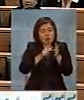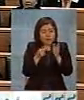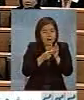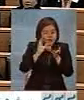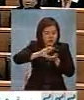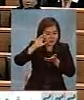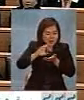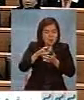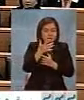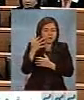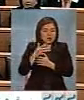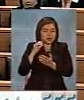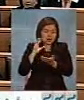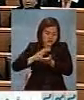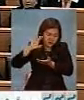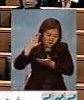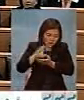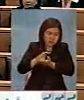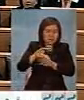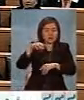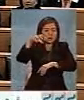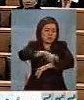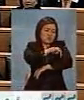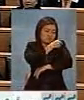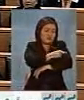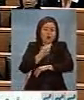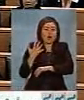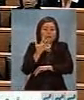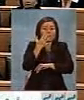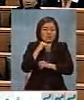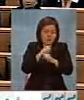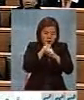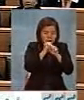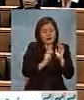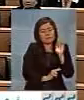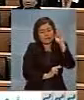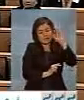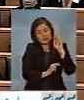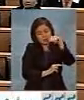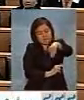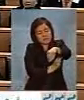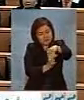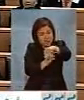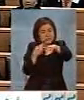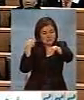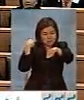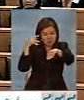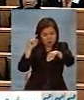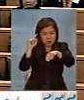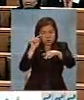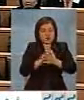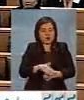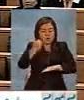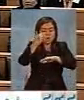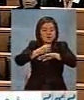โรงพยาบาลศูนย์อนุภาคอินโดจีนท่านผู้ว่าราชการจังหวัดนครพนมท่านอนุกูล